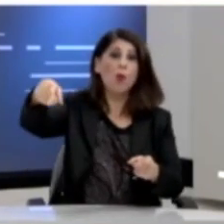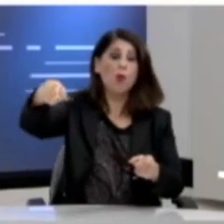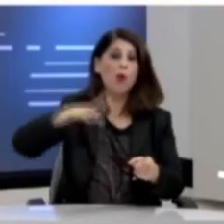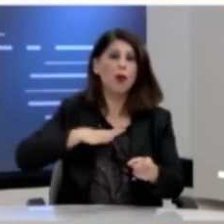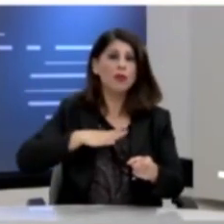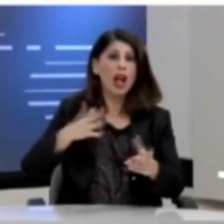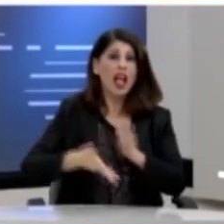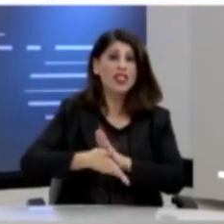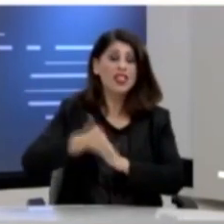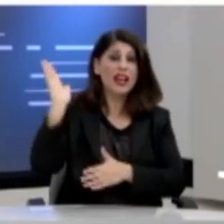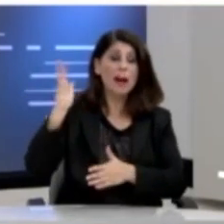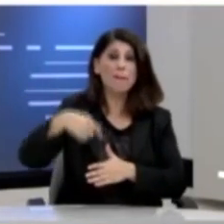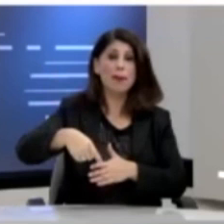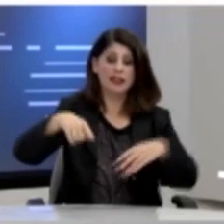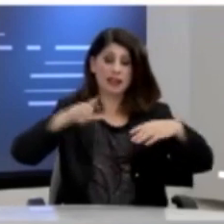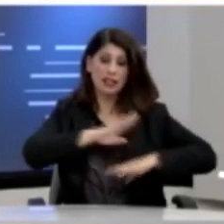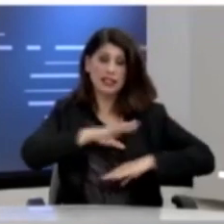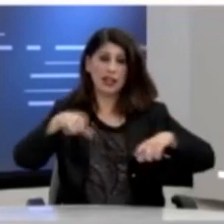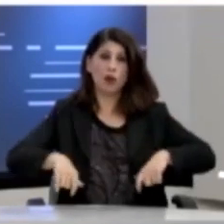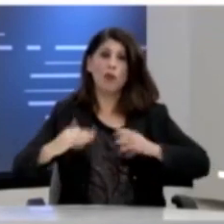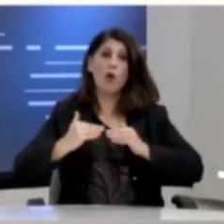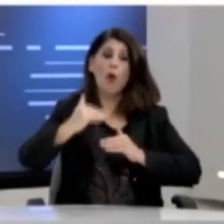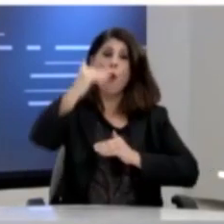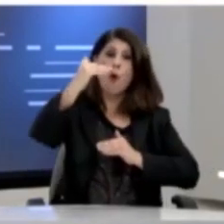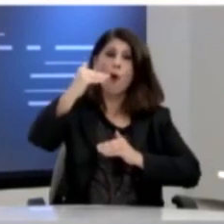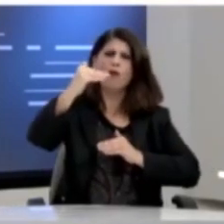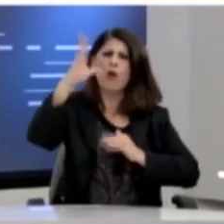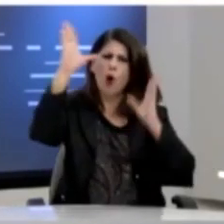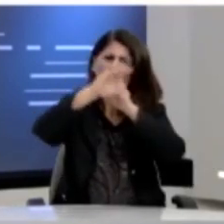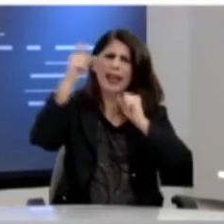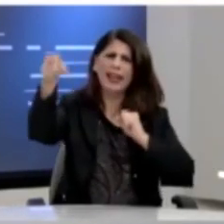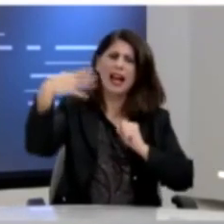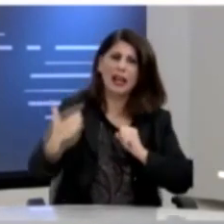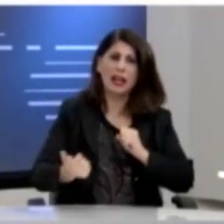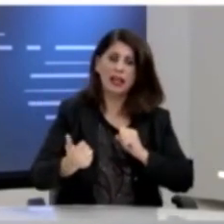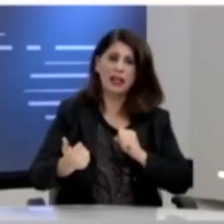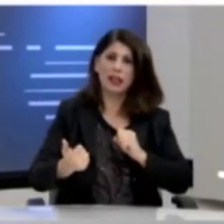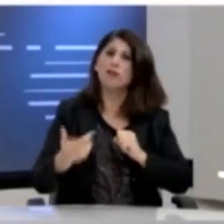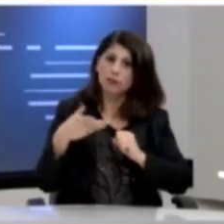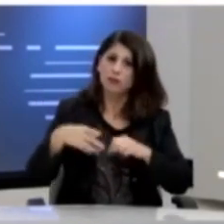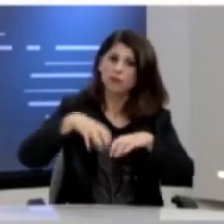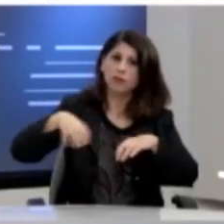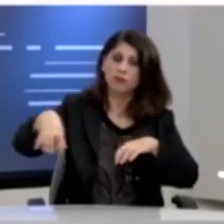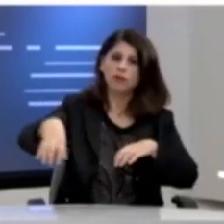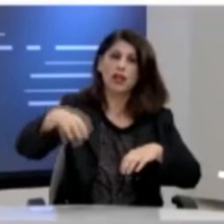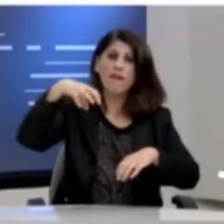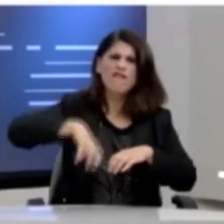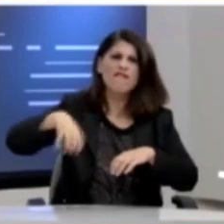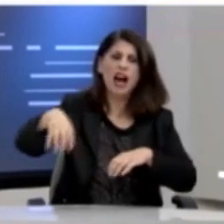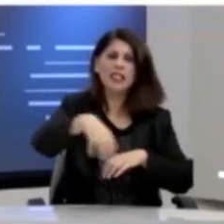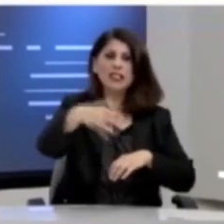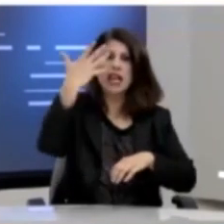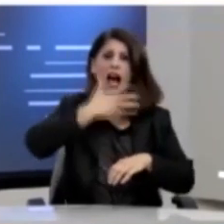15 στρατόπεδα του τουρκικού στρατού στο βόρειο Ιράκ, που επιχειρεί εντός της χώρας. Έχει στρατιωτικές βάσεις στη